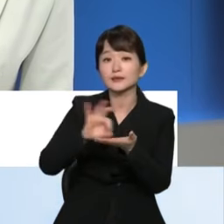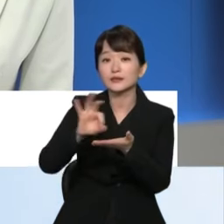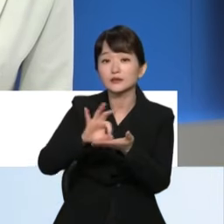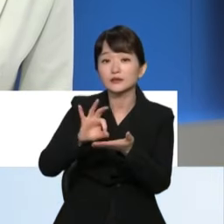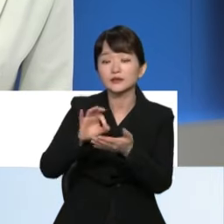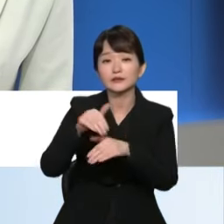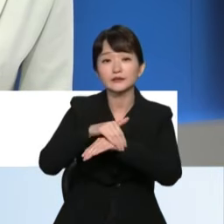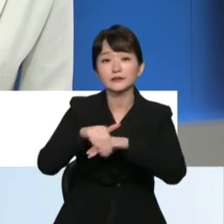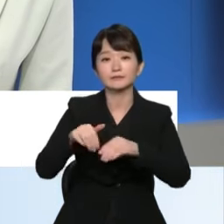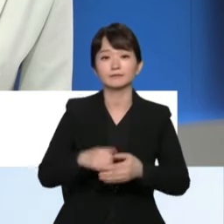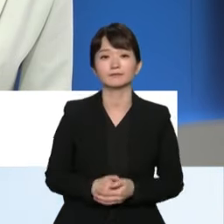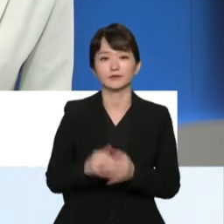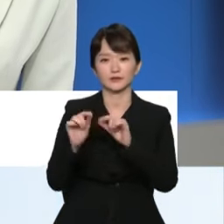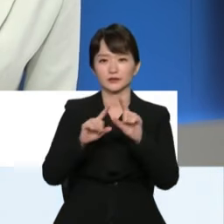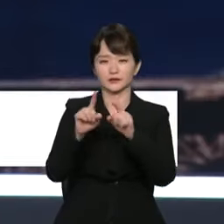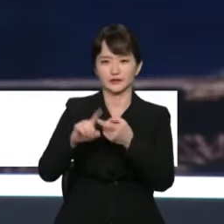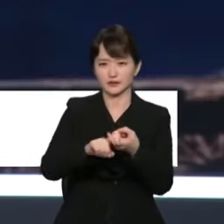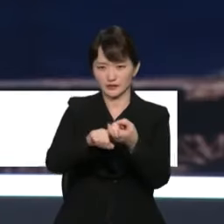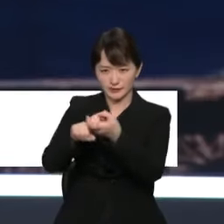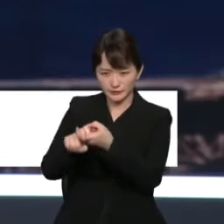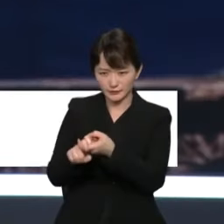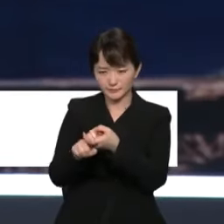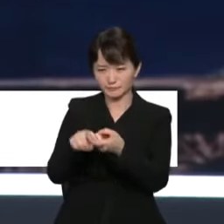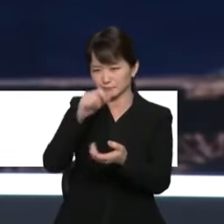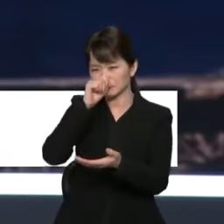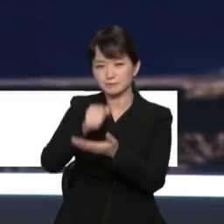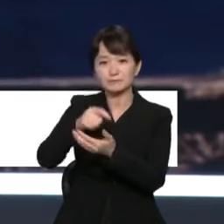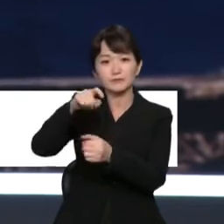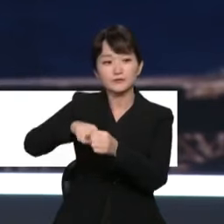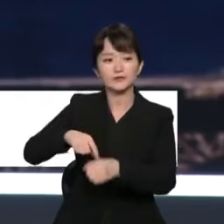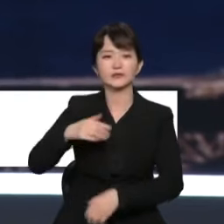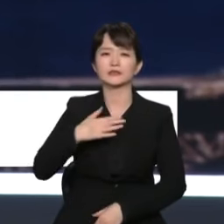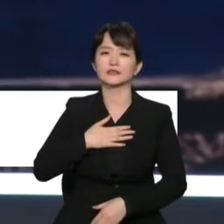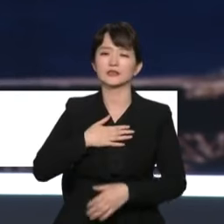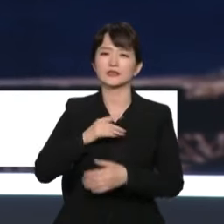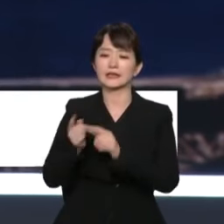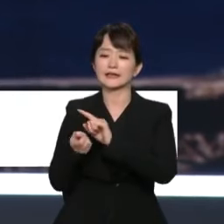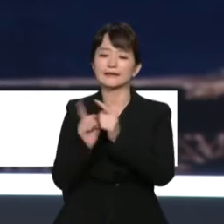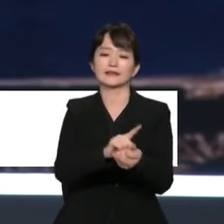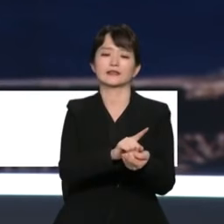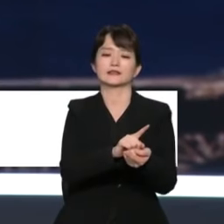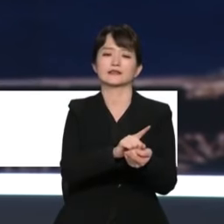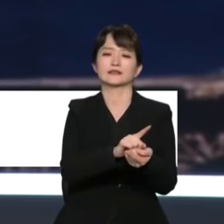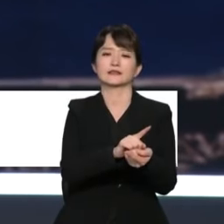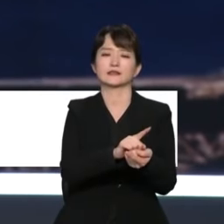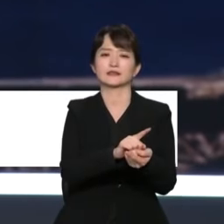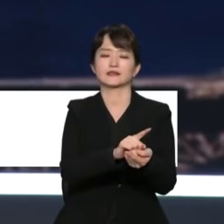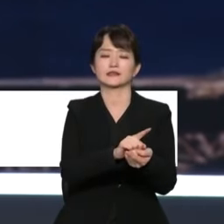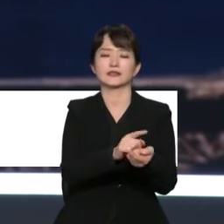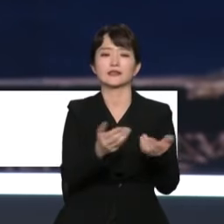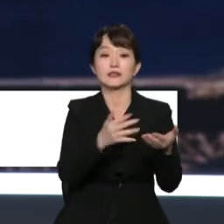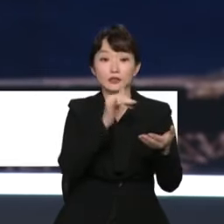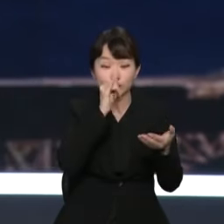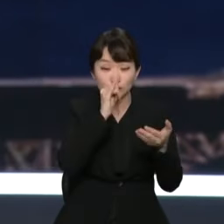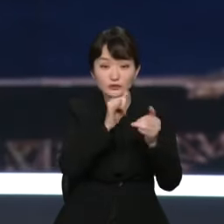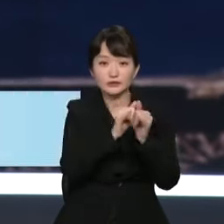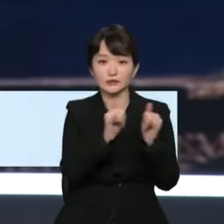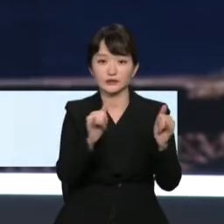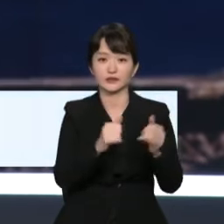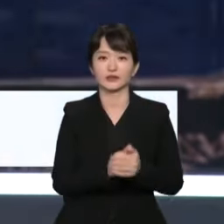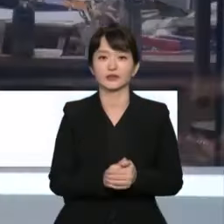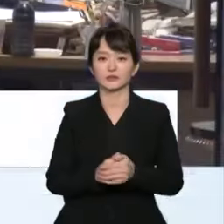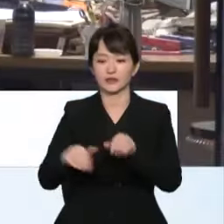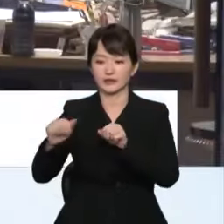우선 민생 현대 정상화시키기 위해서는 저를 대처할 만한 능력을 갖고 있는네이 활동가들을